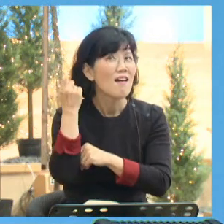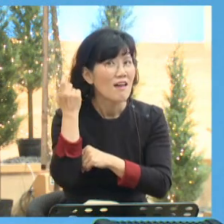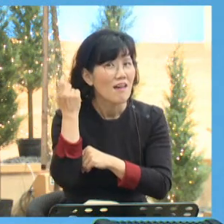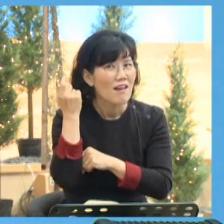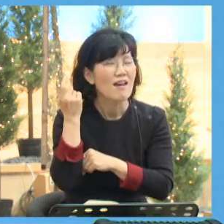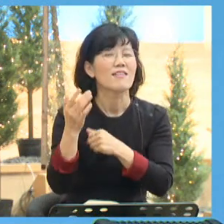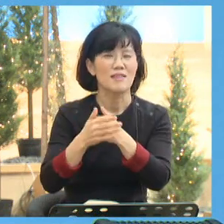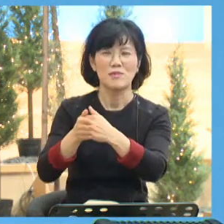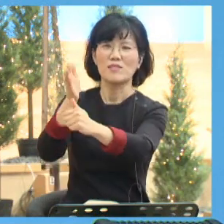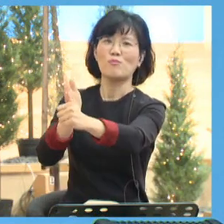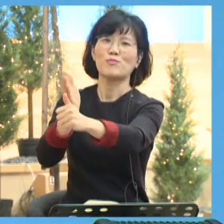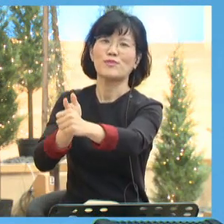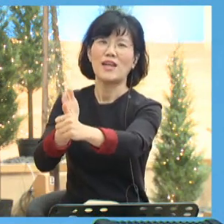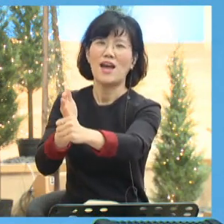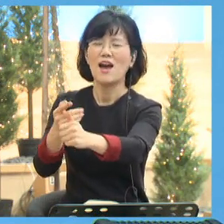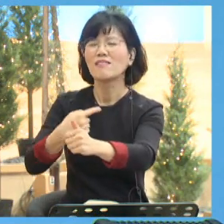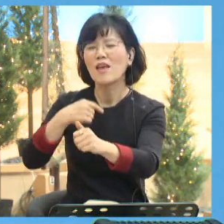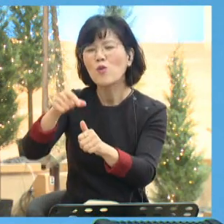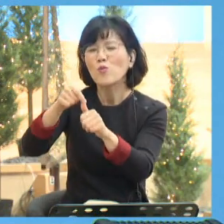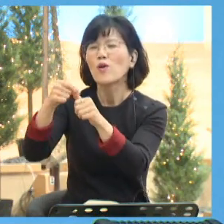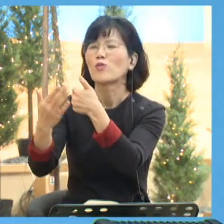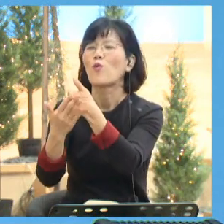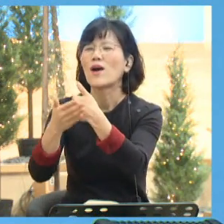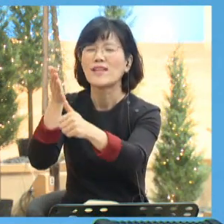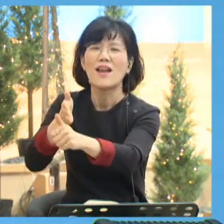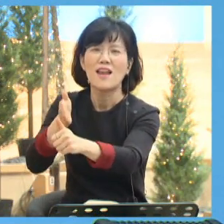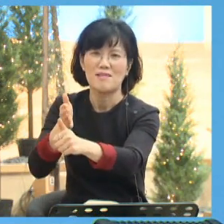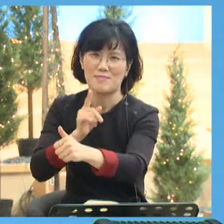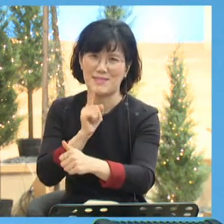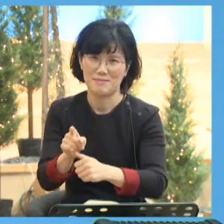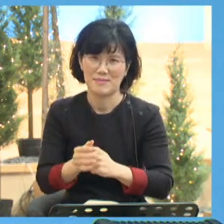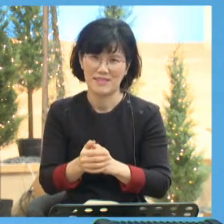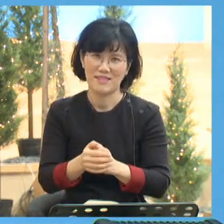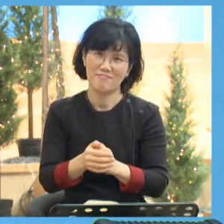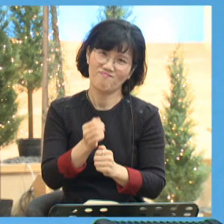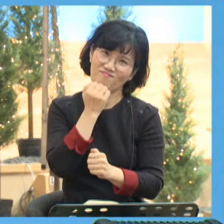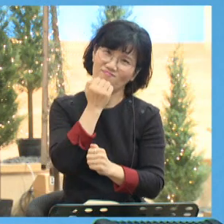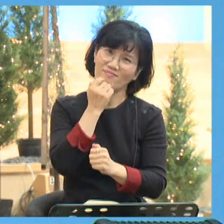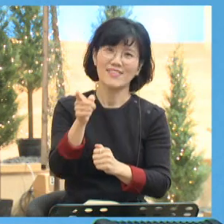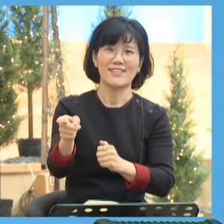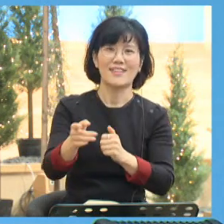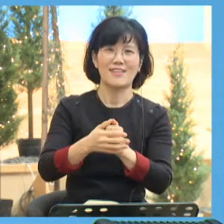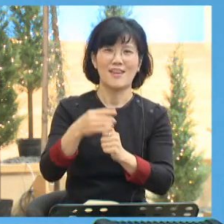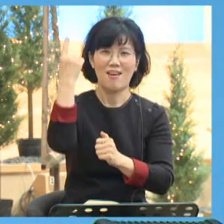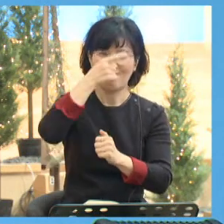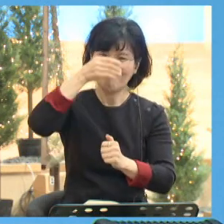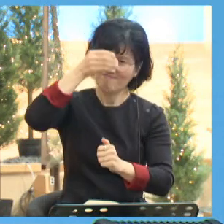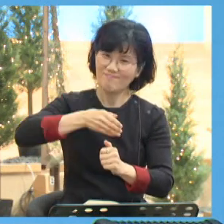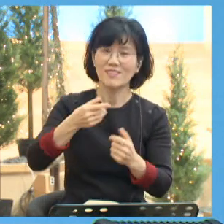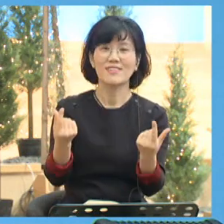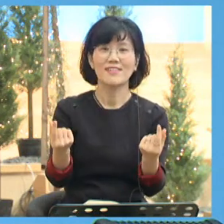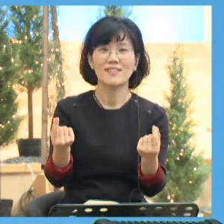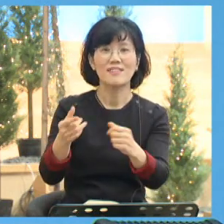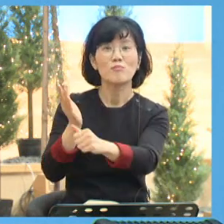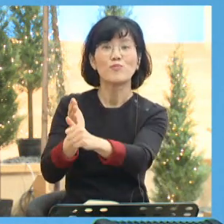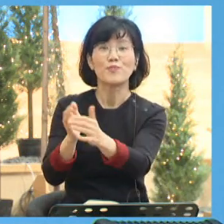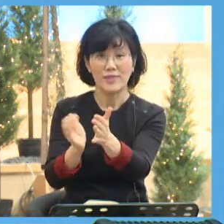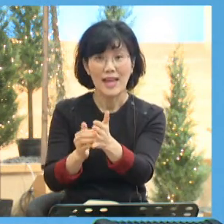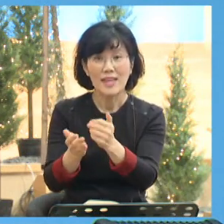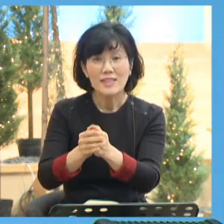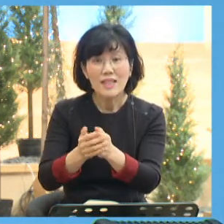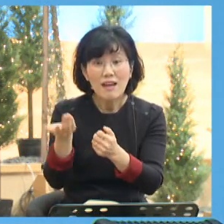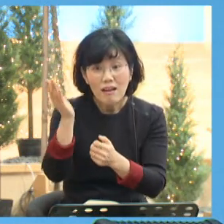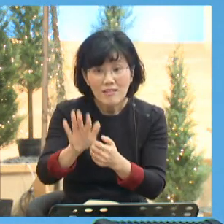도움을 정하는 거리를 좀 구해달라고 잘 예 정말 얼굴 두껍게 지금 요청을 했죠